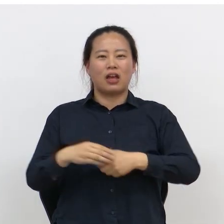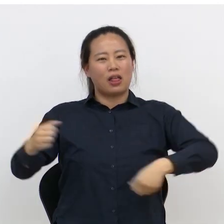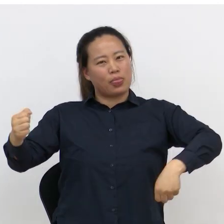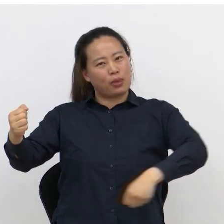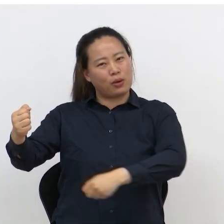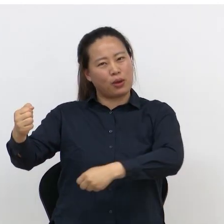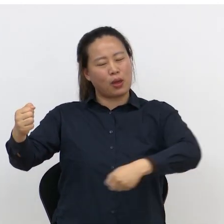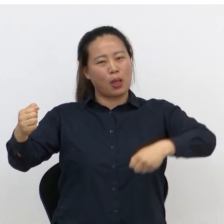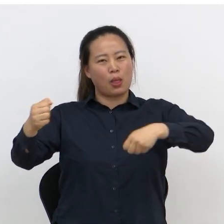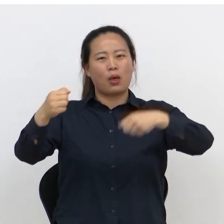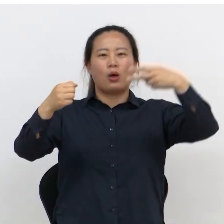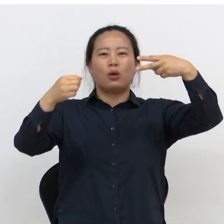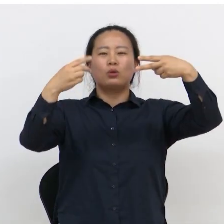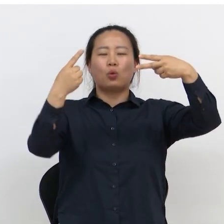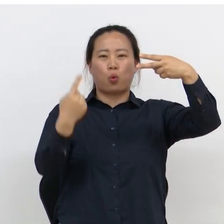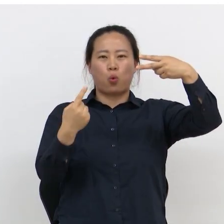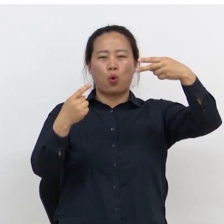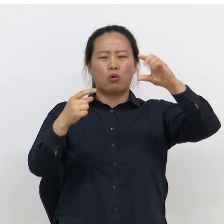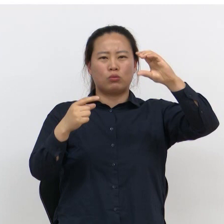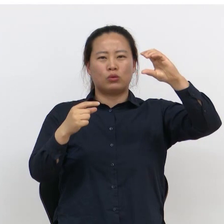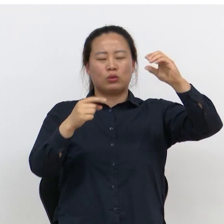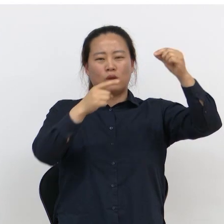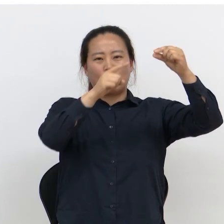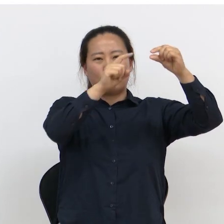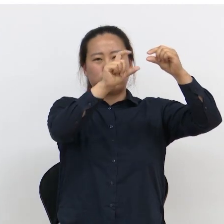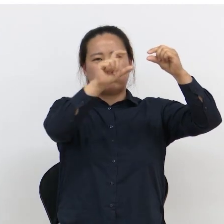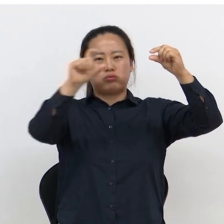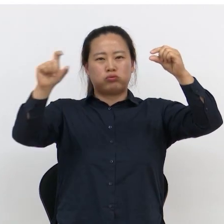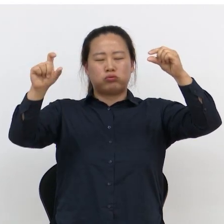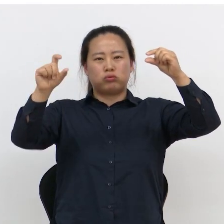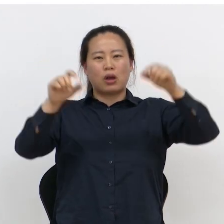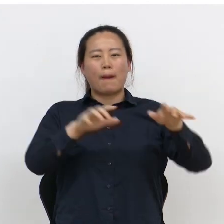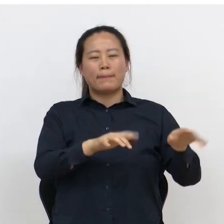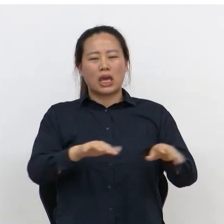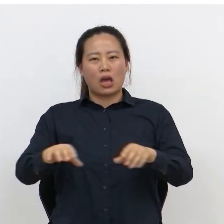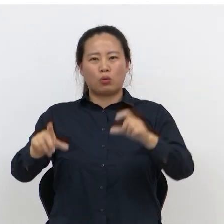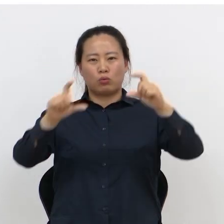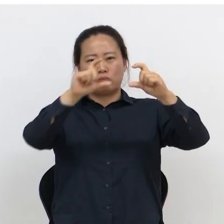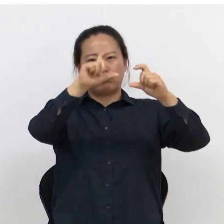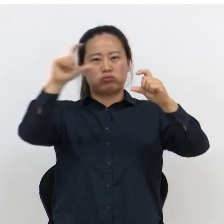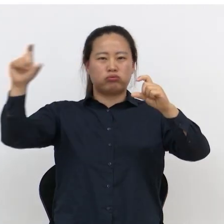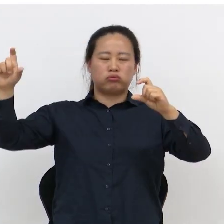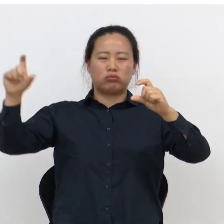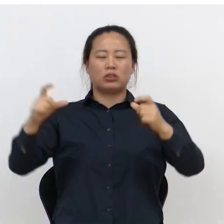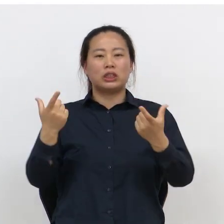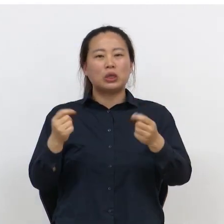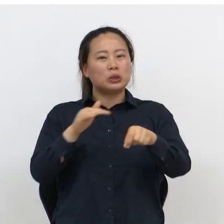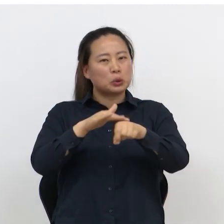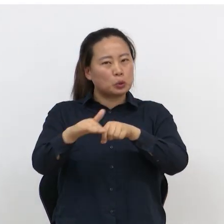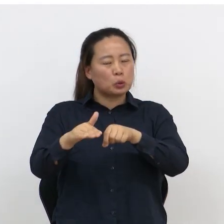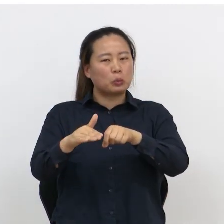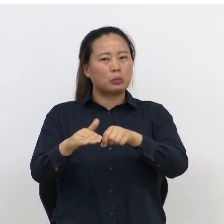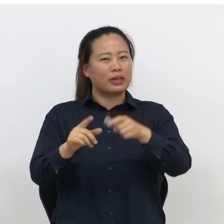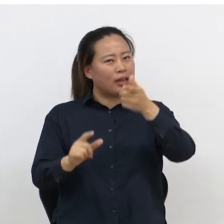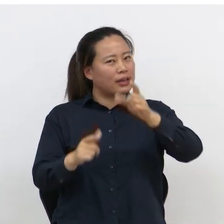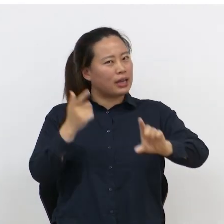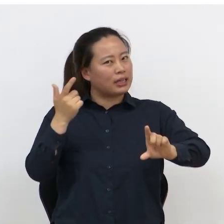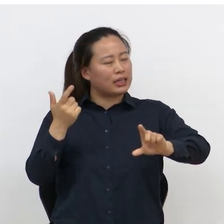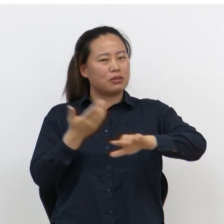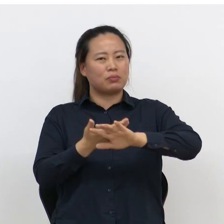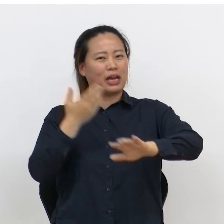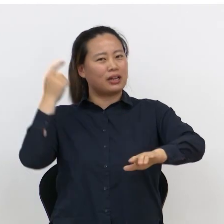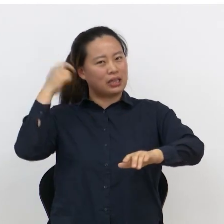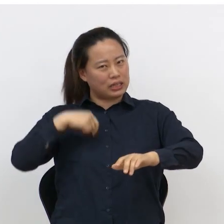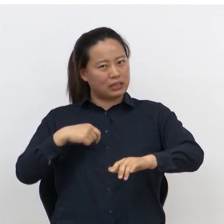배음이 입혀진 첼로의 도고요. 또 다른 배음이 입혀진 피아노의 도입니다. 그래서 배음이 입혀짐으로 인해서 악기 소리는 더